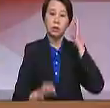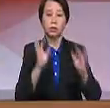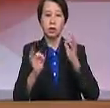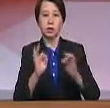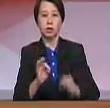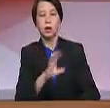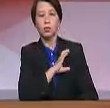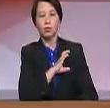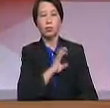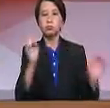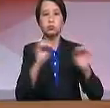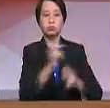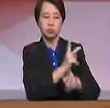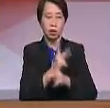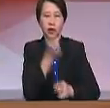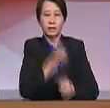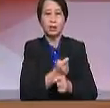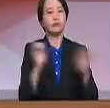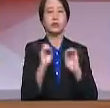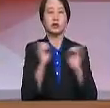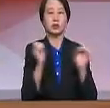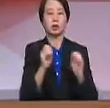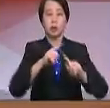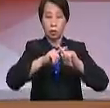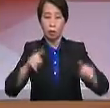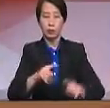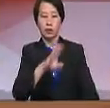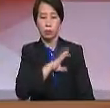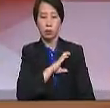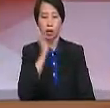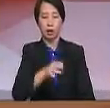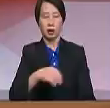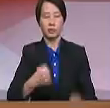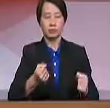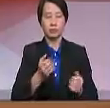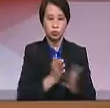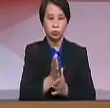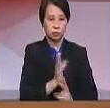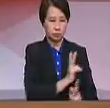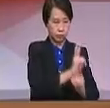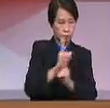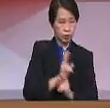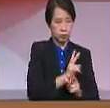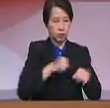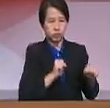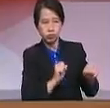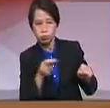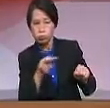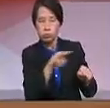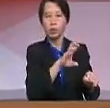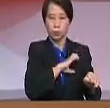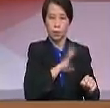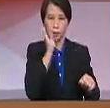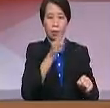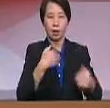menjaga secara tetap di situ, tetapi pihak polis akan terus mengawal setiap kawasan tersebut,